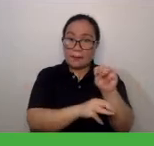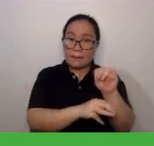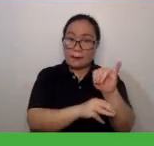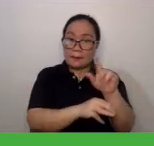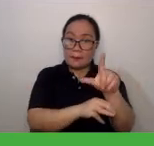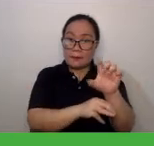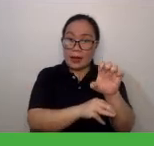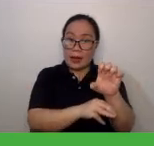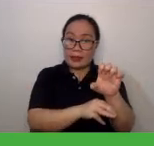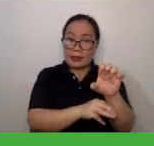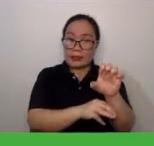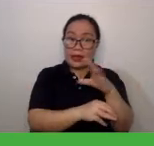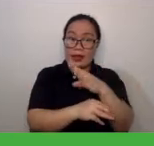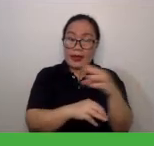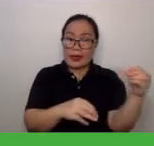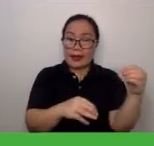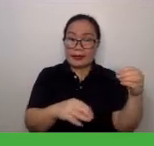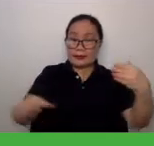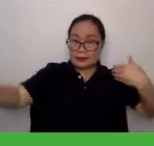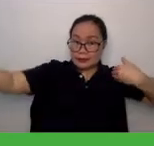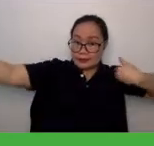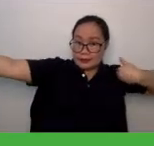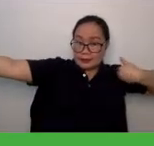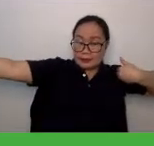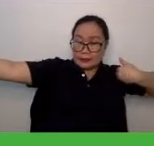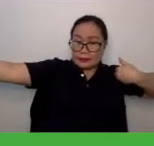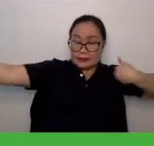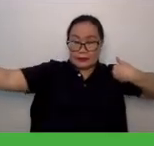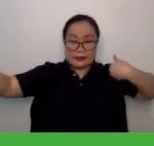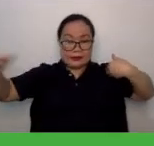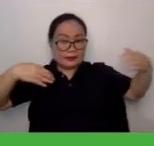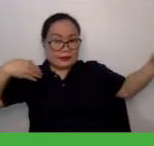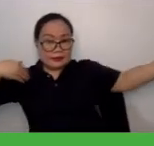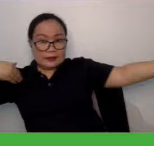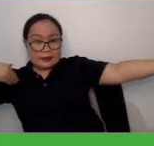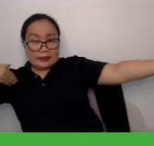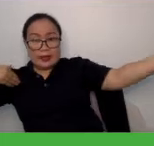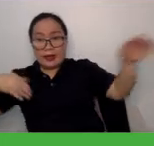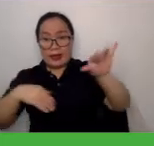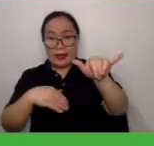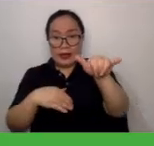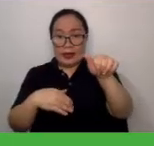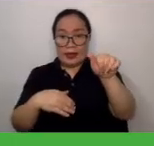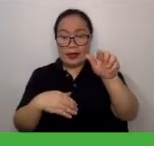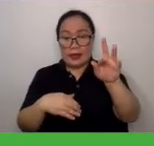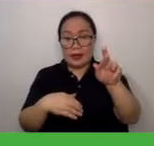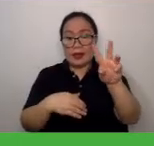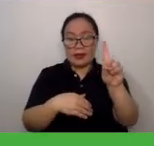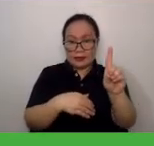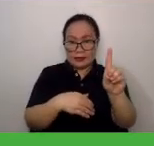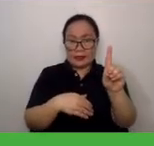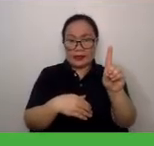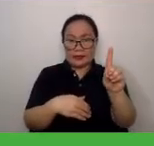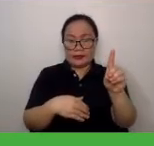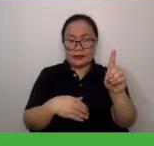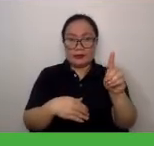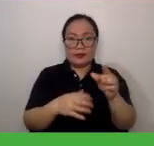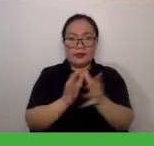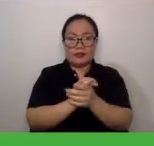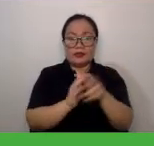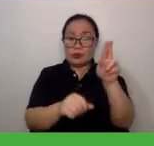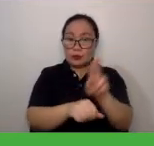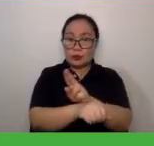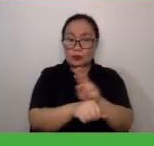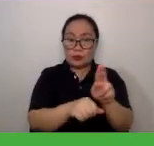ito po. So, miles and yung yard. So, yard, ginagamit natin siya ngayon. Kapag,